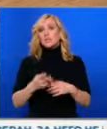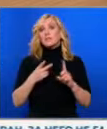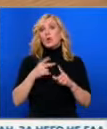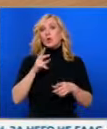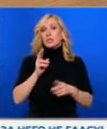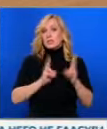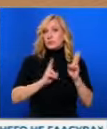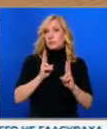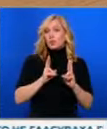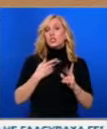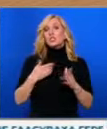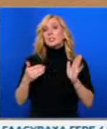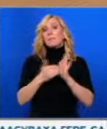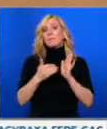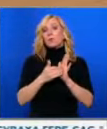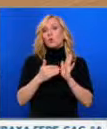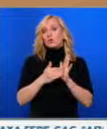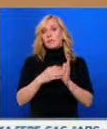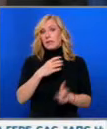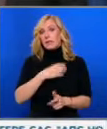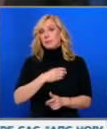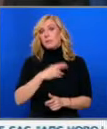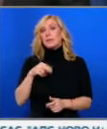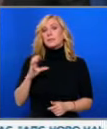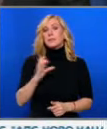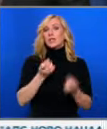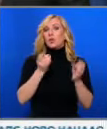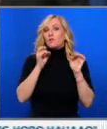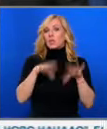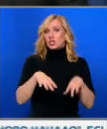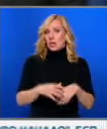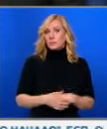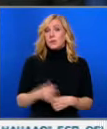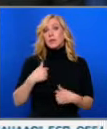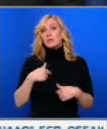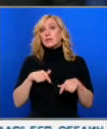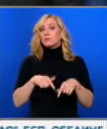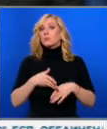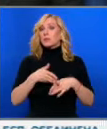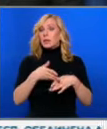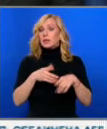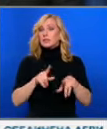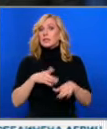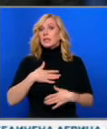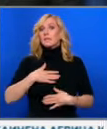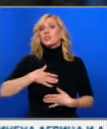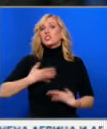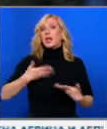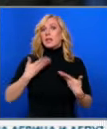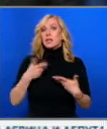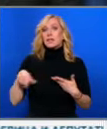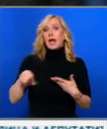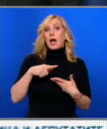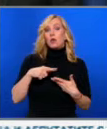ще гласуват против кандидата на ГЕРБ и ДПС Ново начало. В такава ситуация бихме го подкрепили, стига да има желание някой